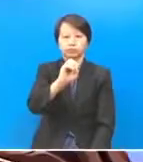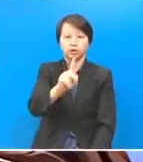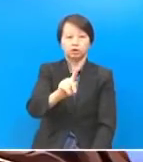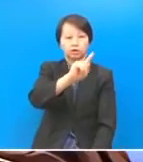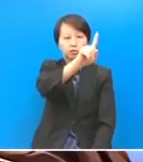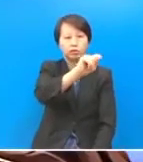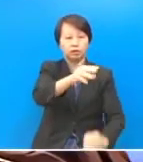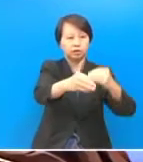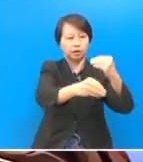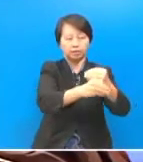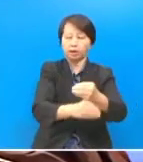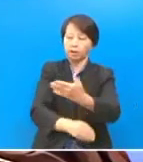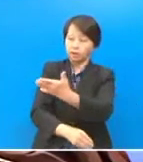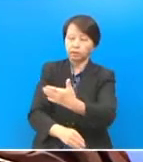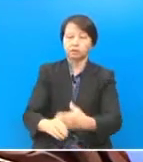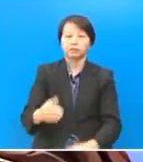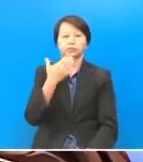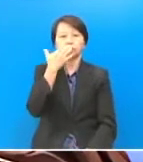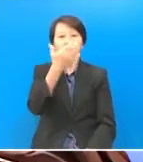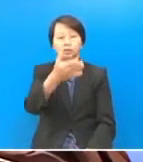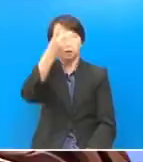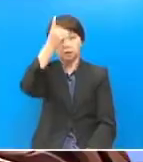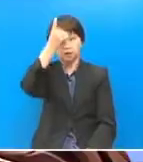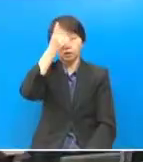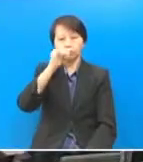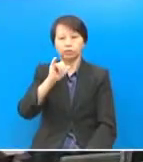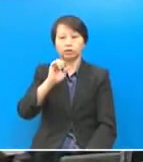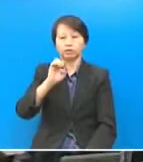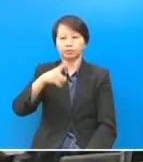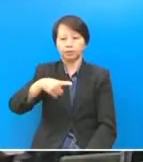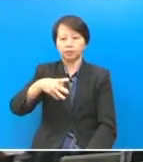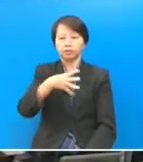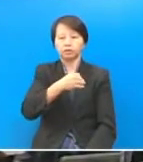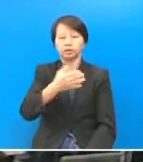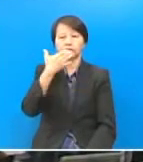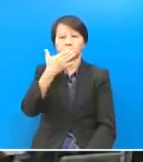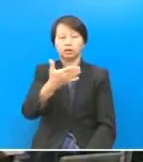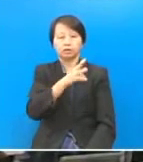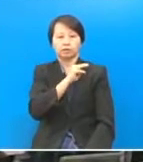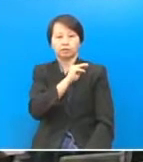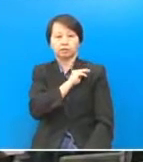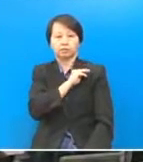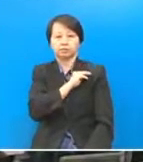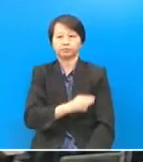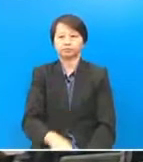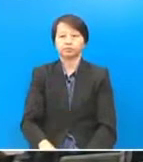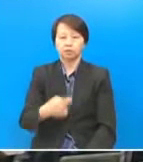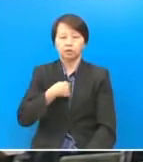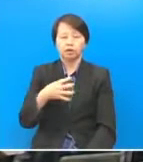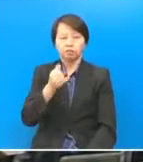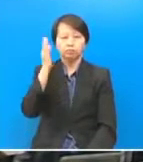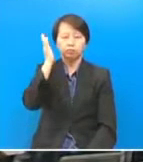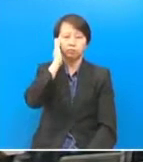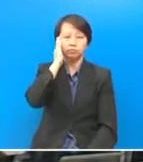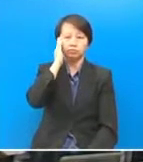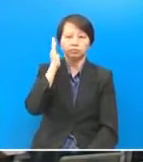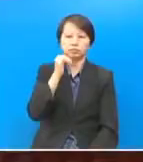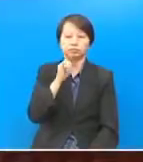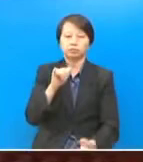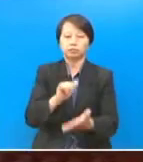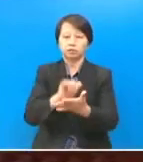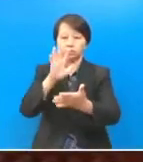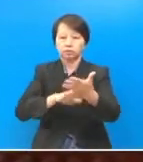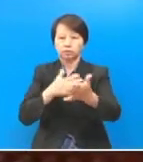terima kasih dato yang dipukul dan hem kasih ya mbak menteri saya menggali maklum dan